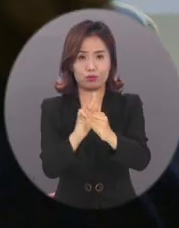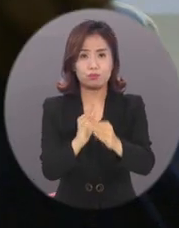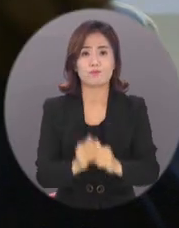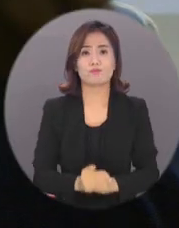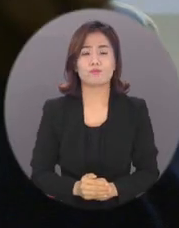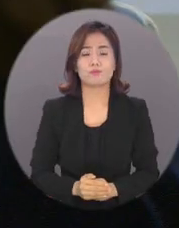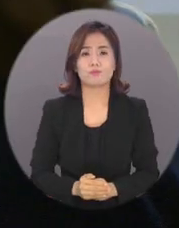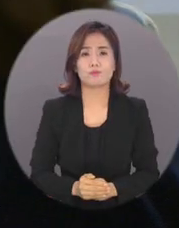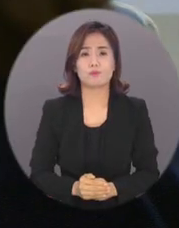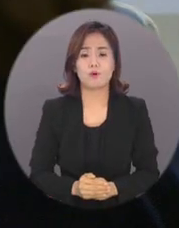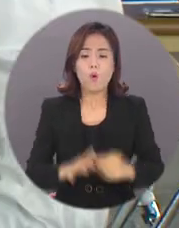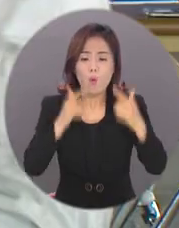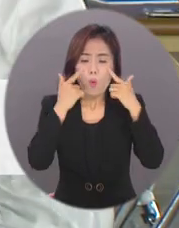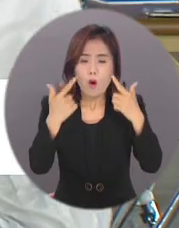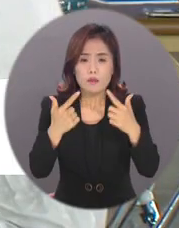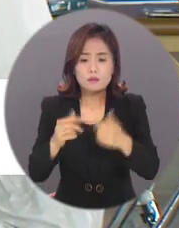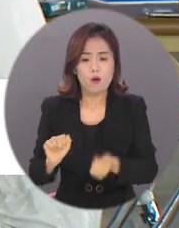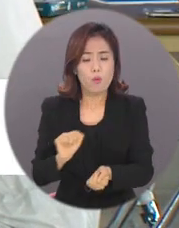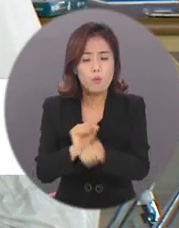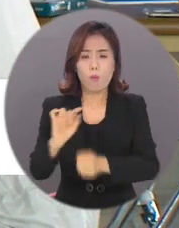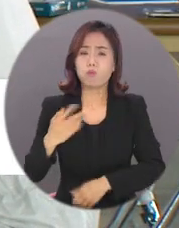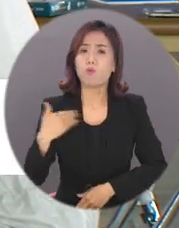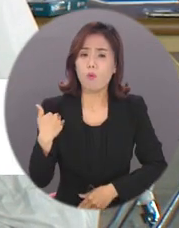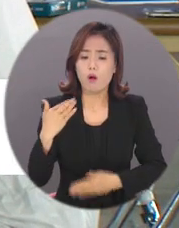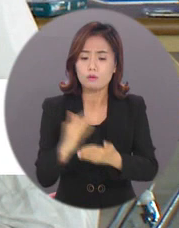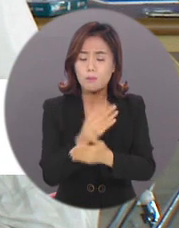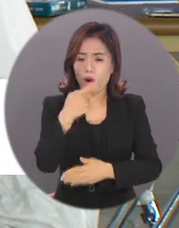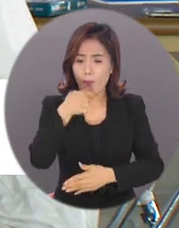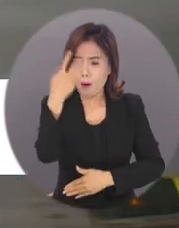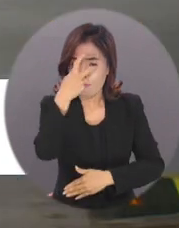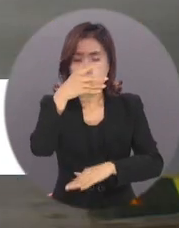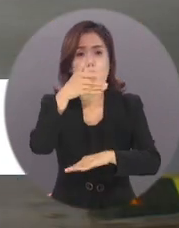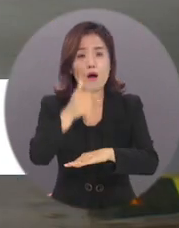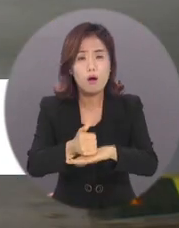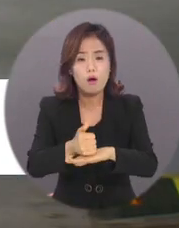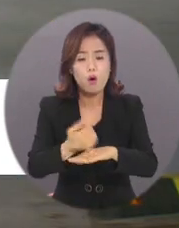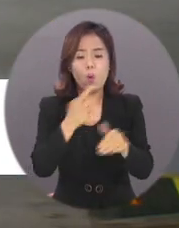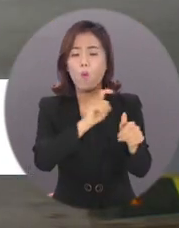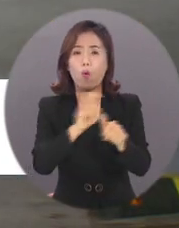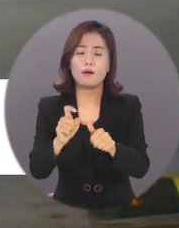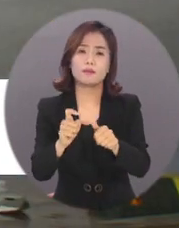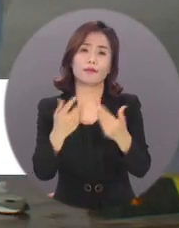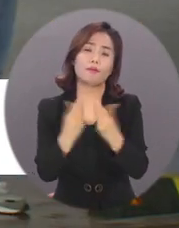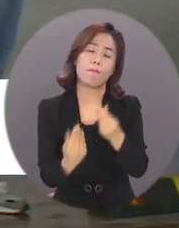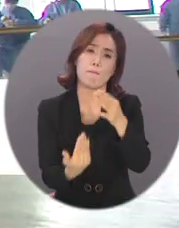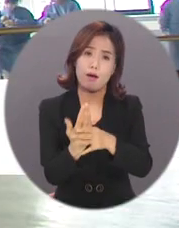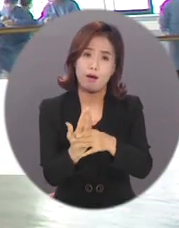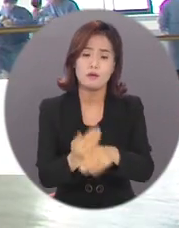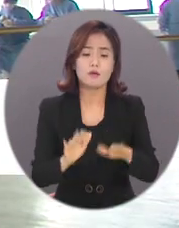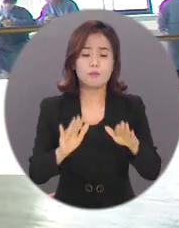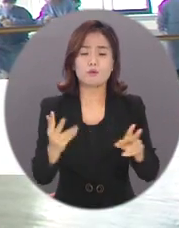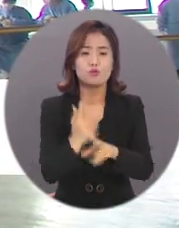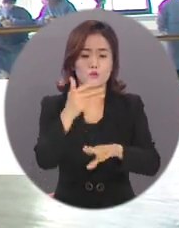있습니다. 또 뚜렷한 감염 경로 없이 선별진료소를 찾아 검사를 받은 후 확진되는 사례도 늘고 있어